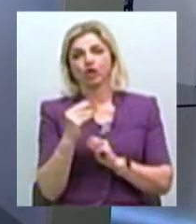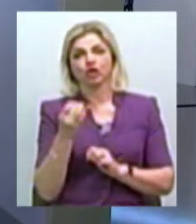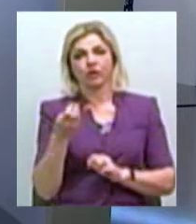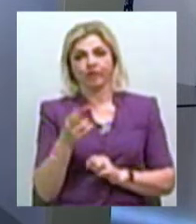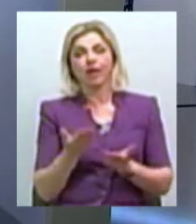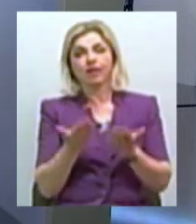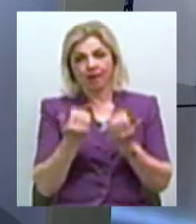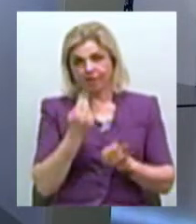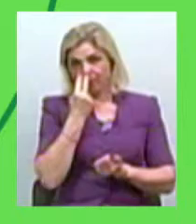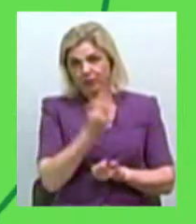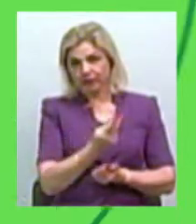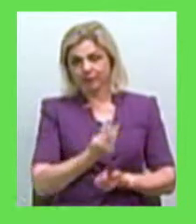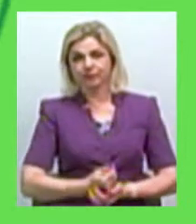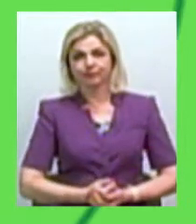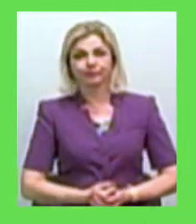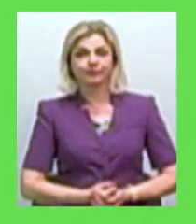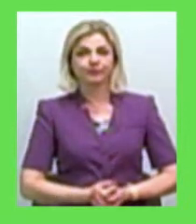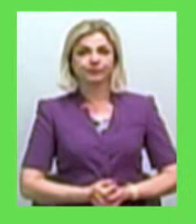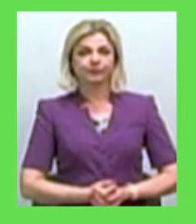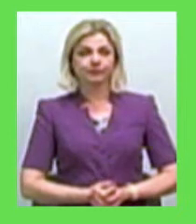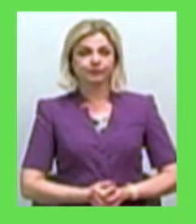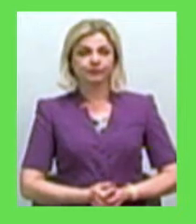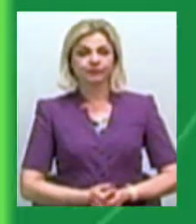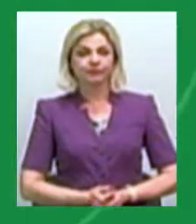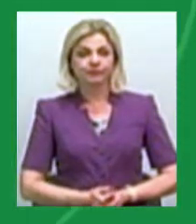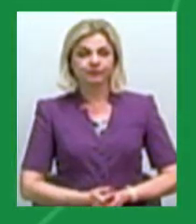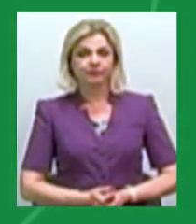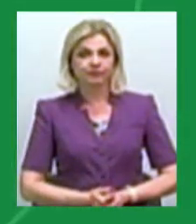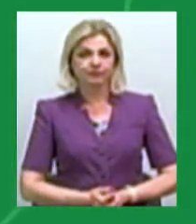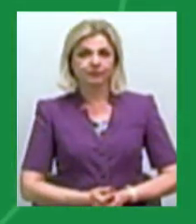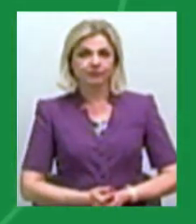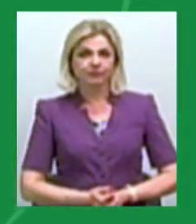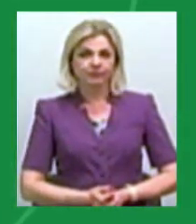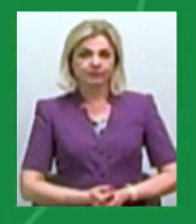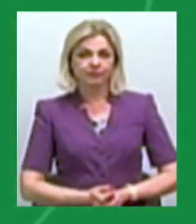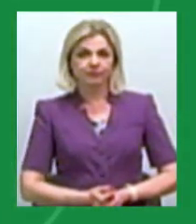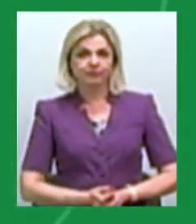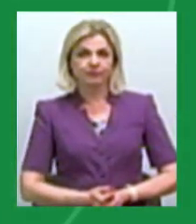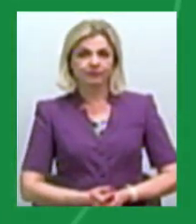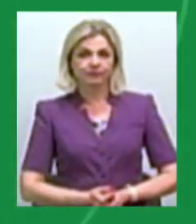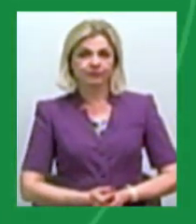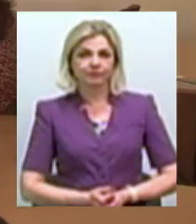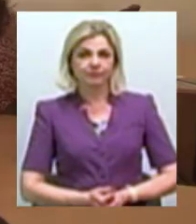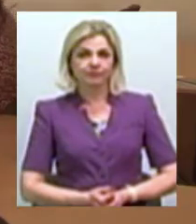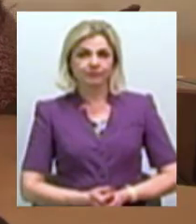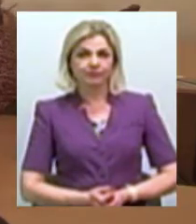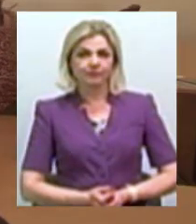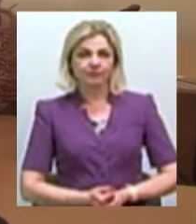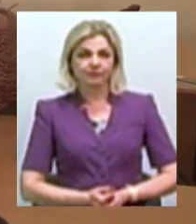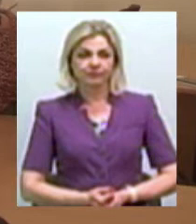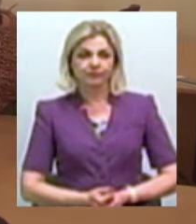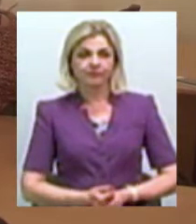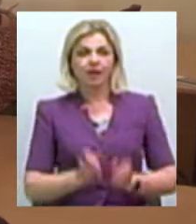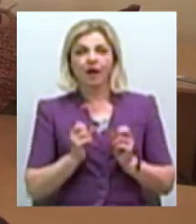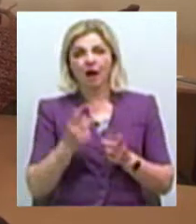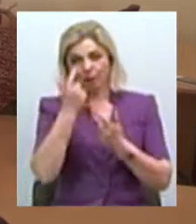Давайте подивимось. – Як